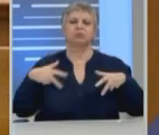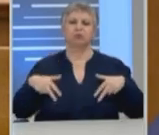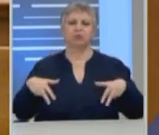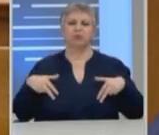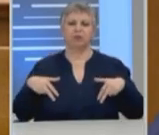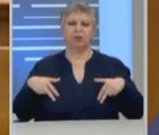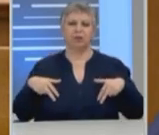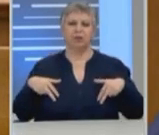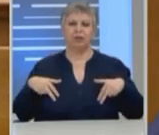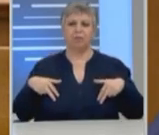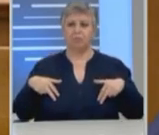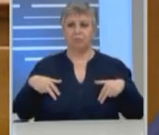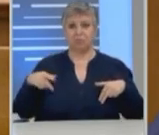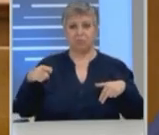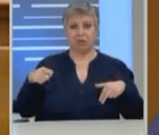σήμερα απλά εκτίθεστε.